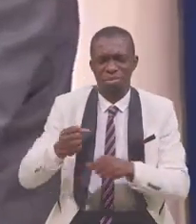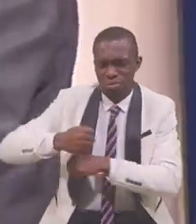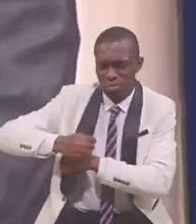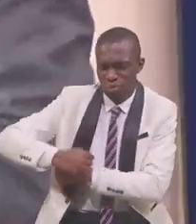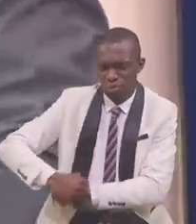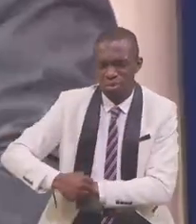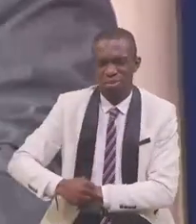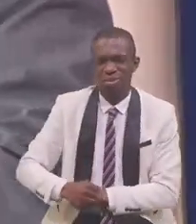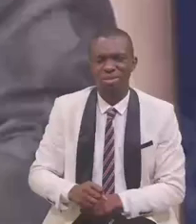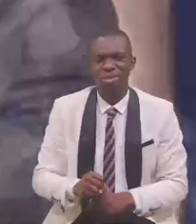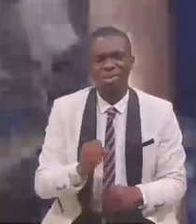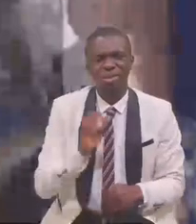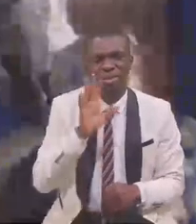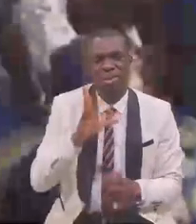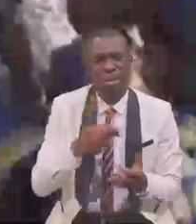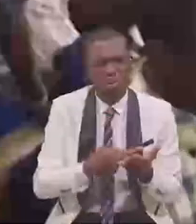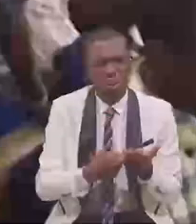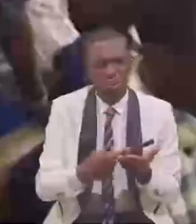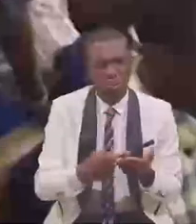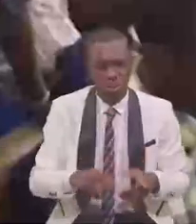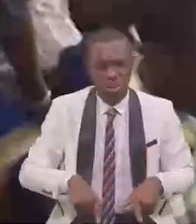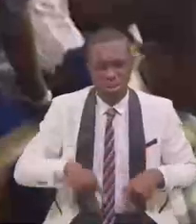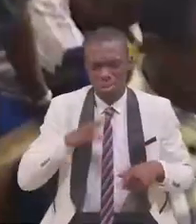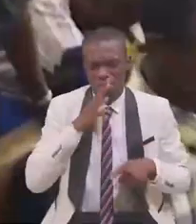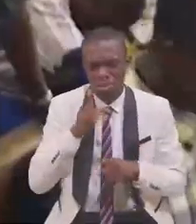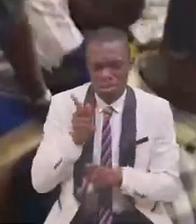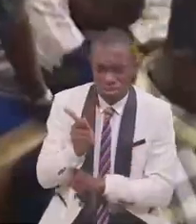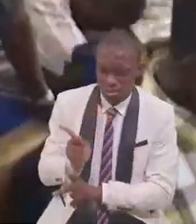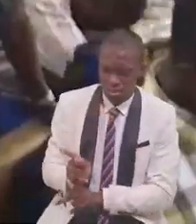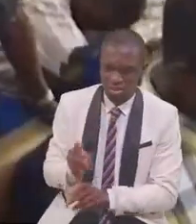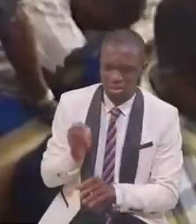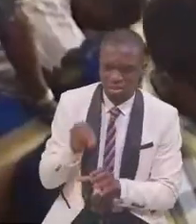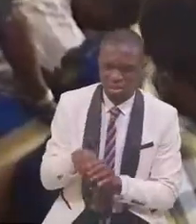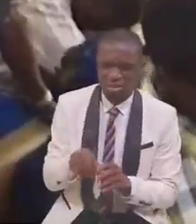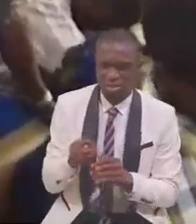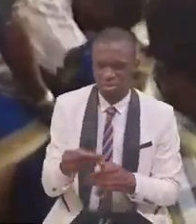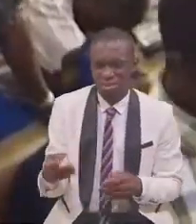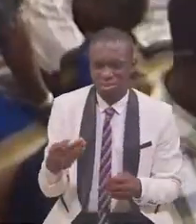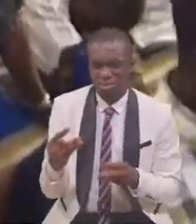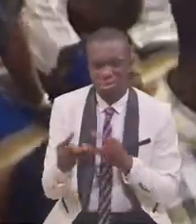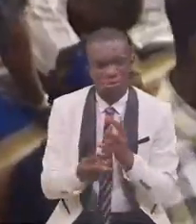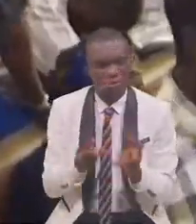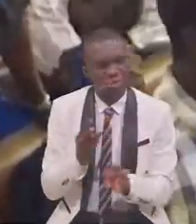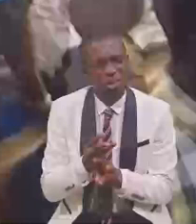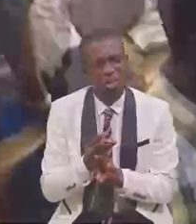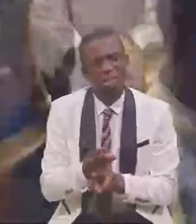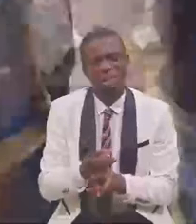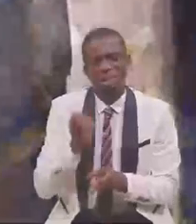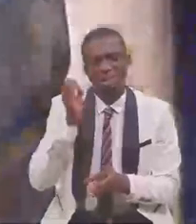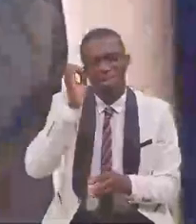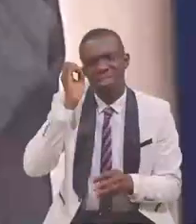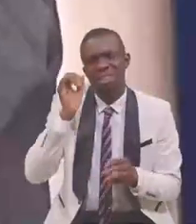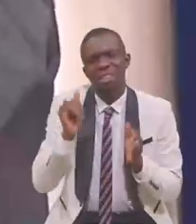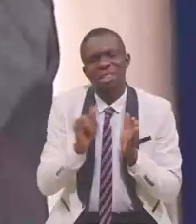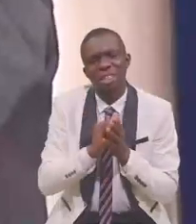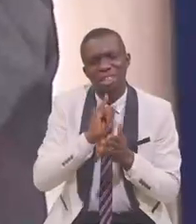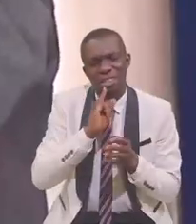monde. Une véritable, véritable préservation. Celui qui est né de Dieu ne pèche